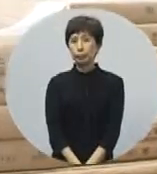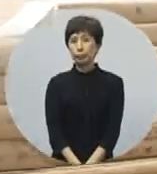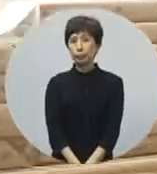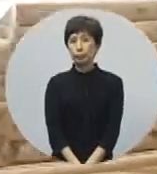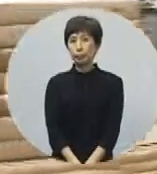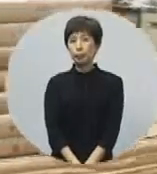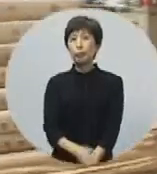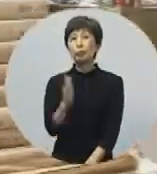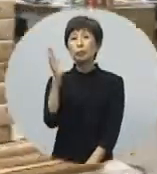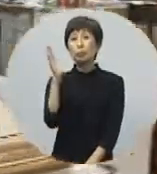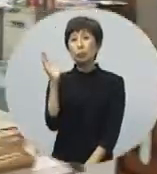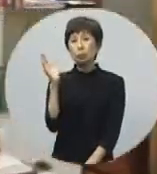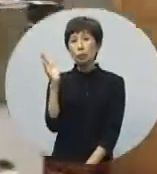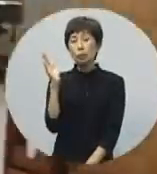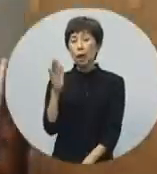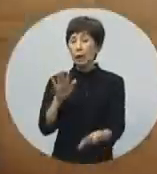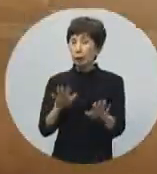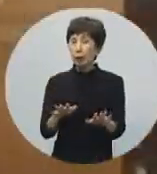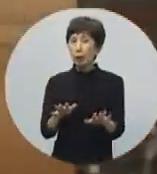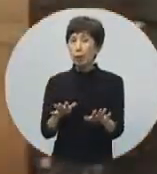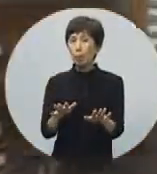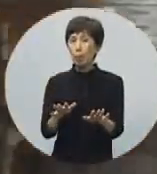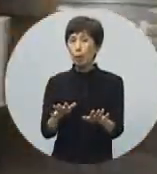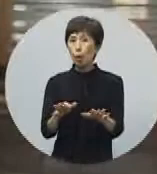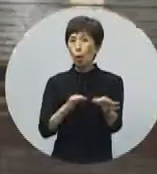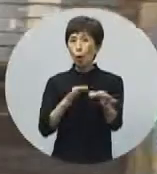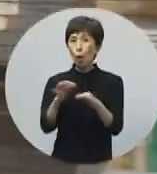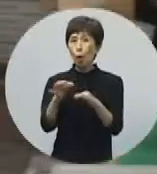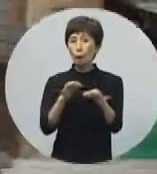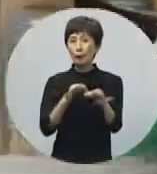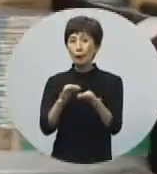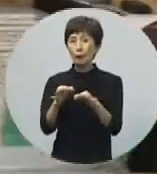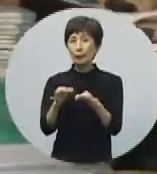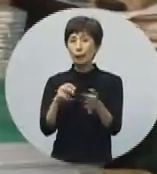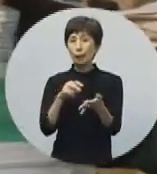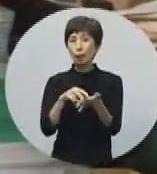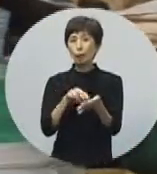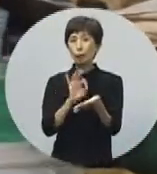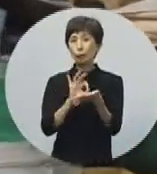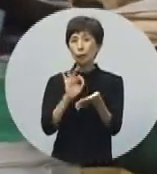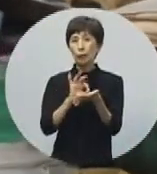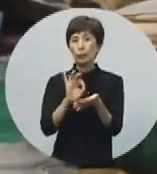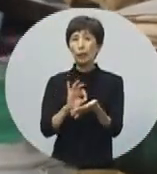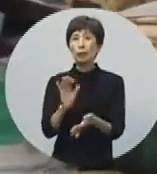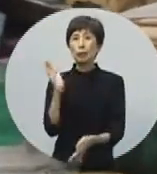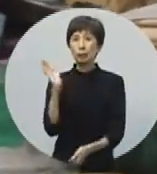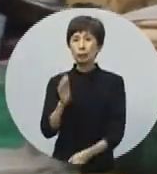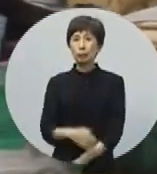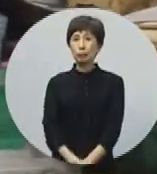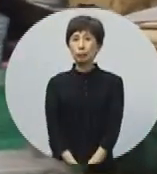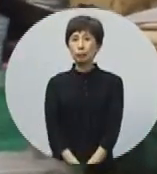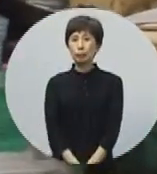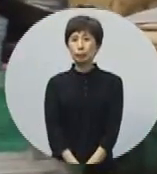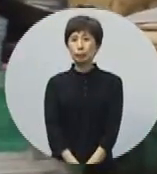こちらの蔵は現在でも紙問屋の店蔵として使われています。